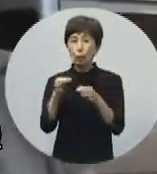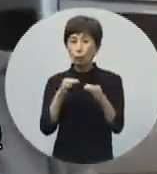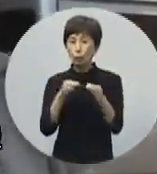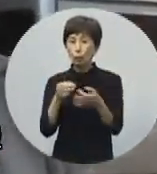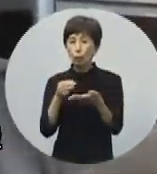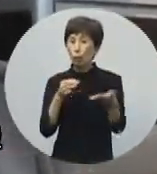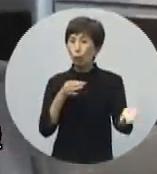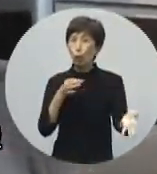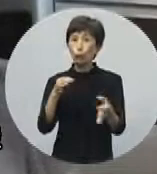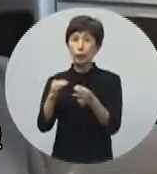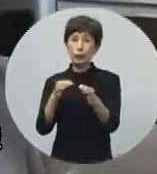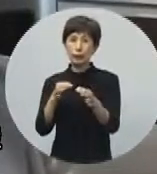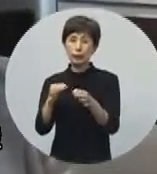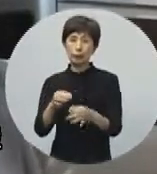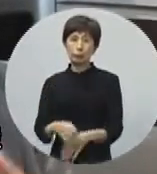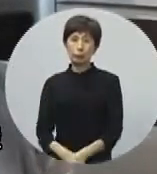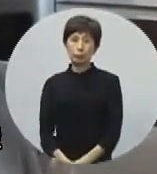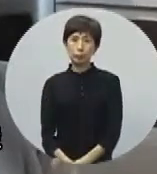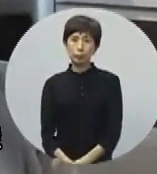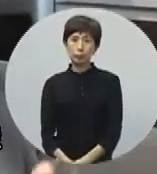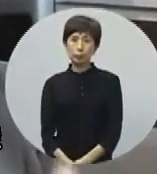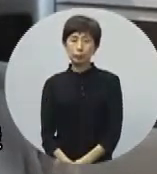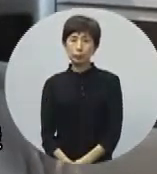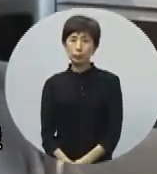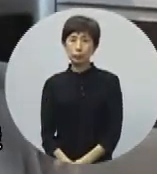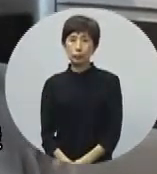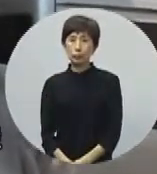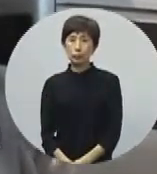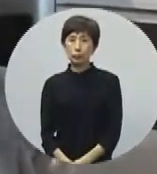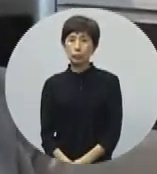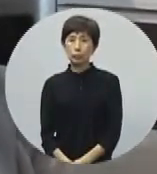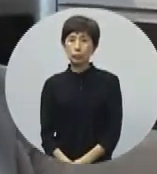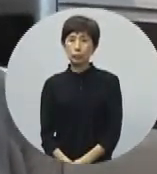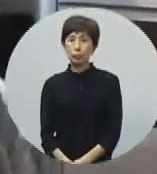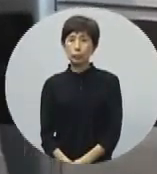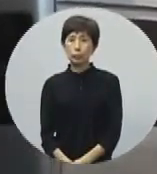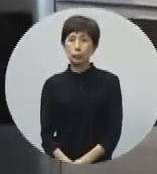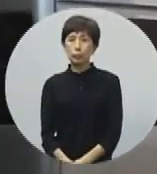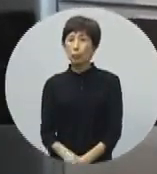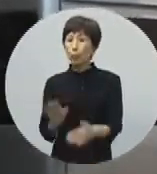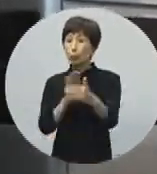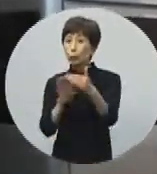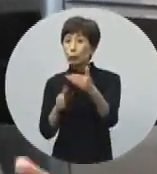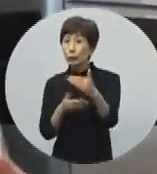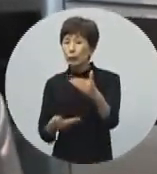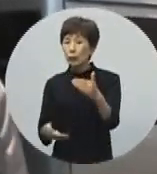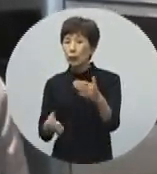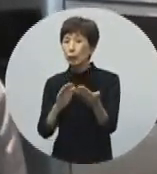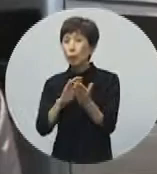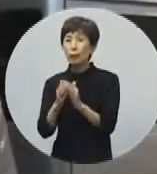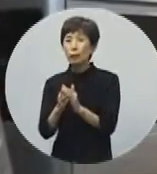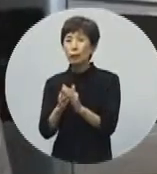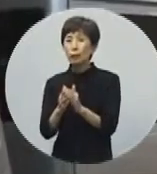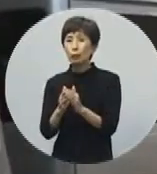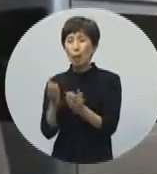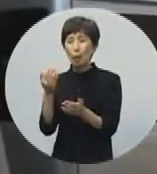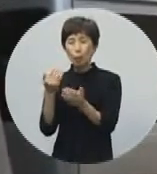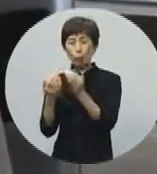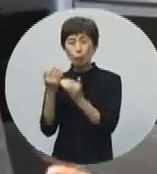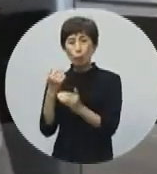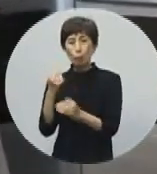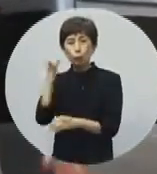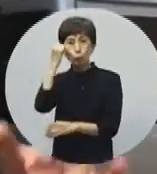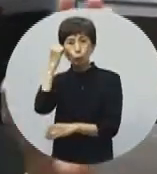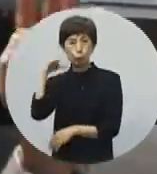でそういう米穀とか肥料というのはどうしてあのここにあるのかっていうと、この藤沢という町はもともと宿場だったということもあって